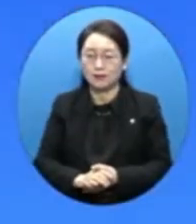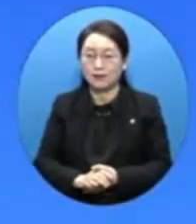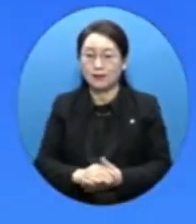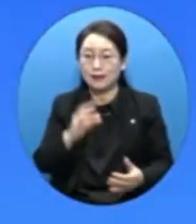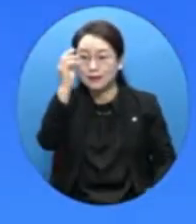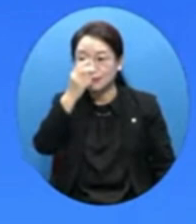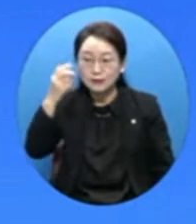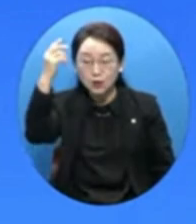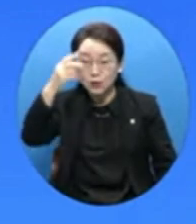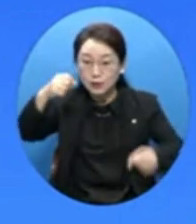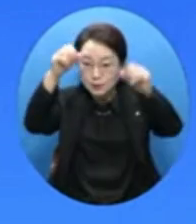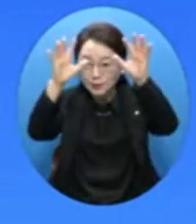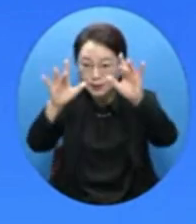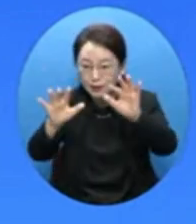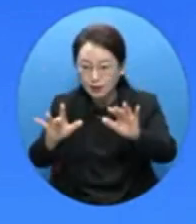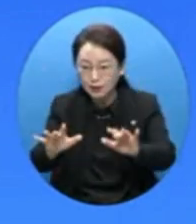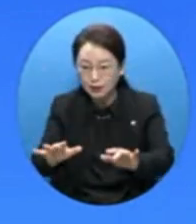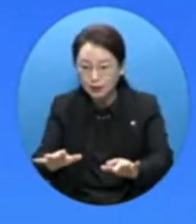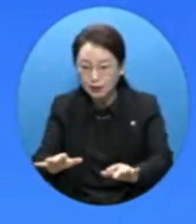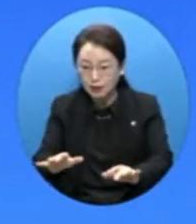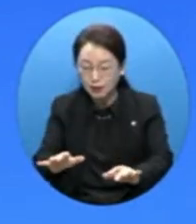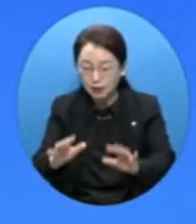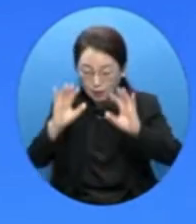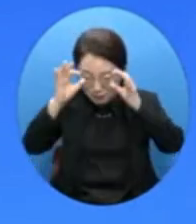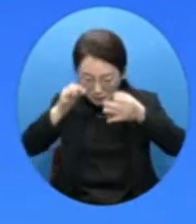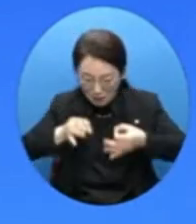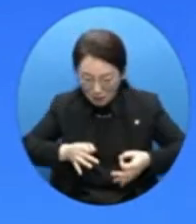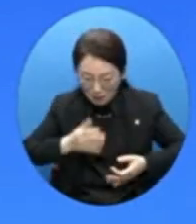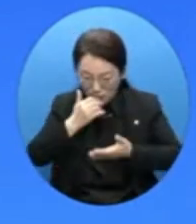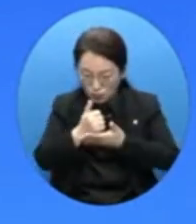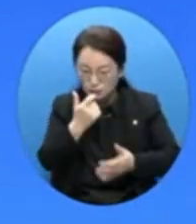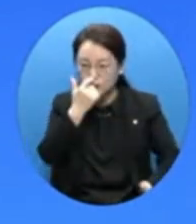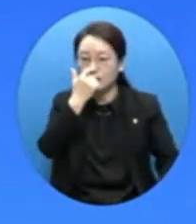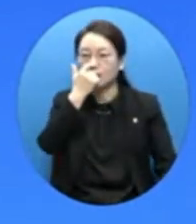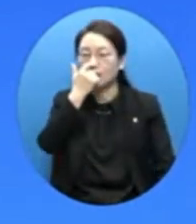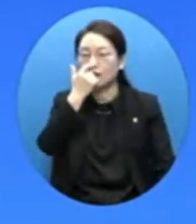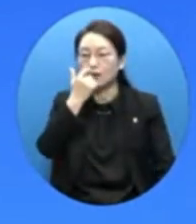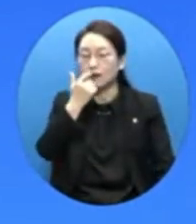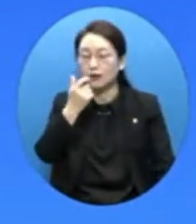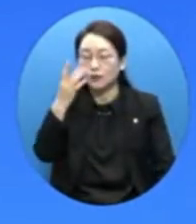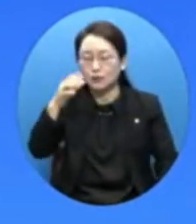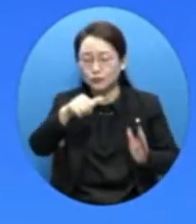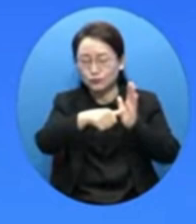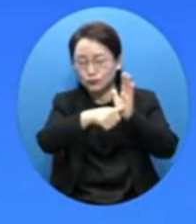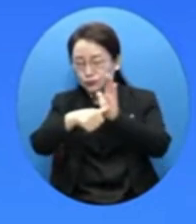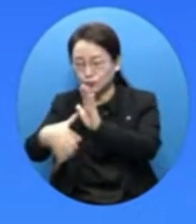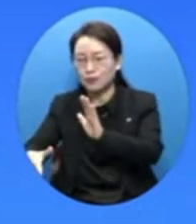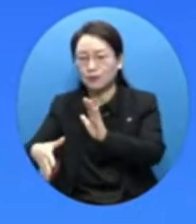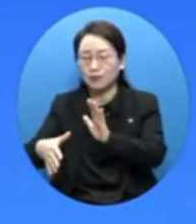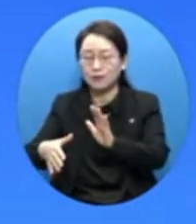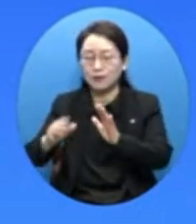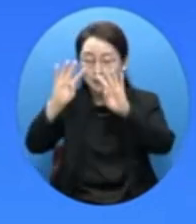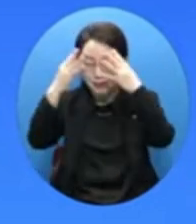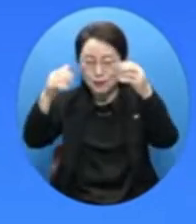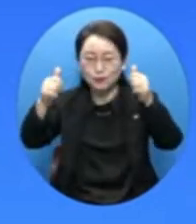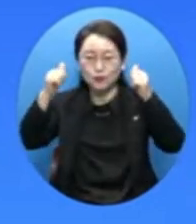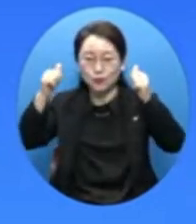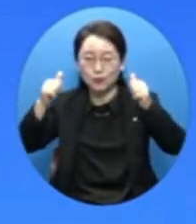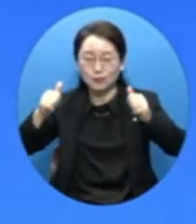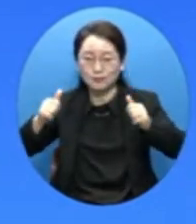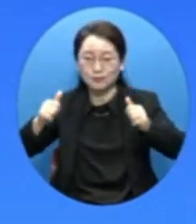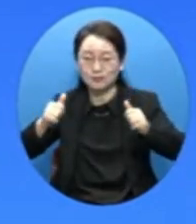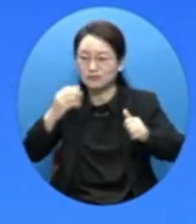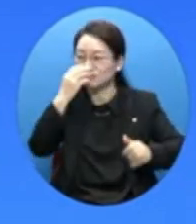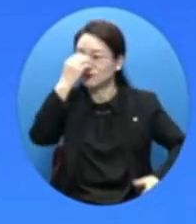성령이 임하니까 자기 자신의 죄가 보였습니다. 명문대학을 나갔다고 하는 우월감,